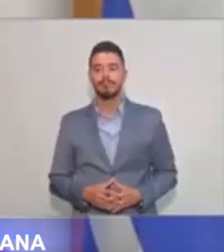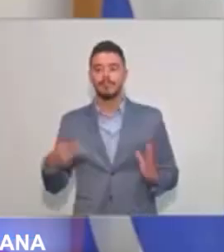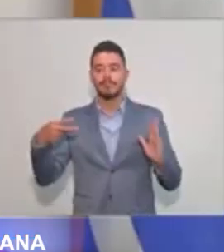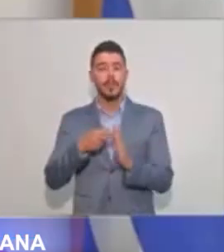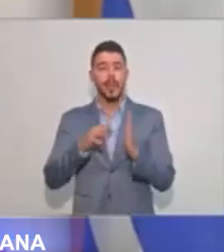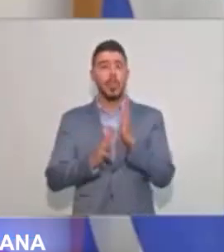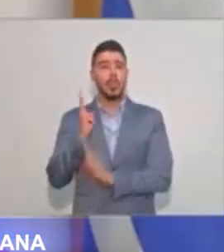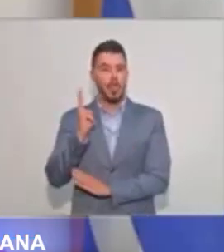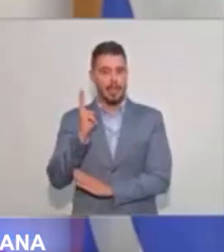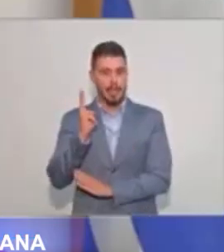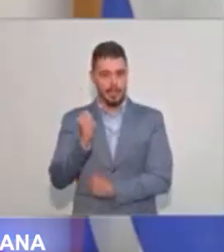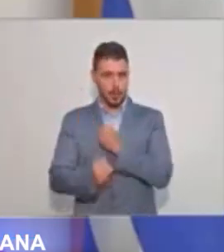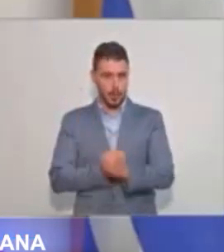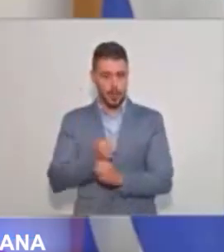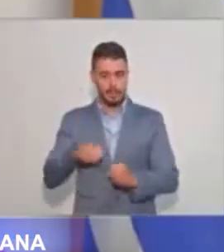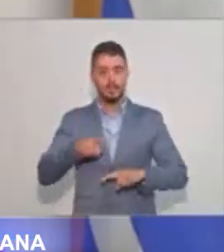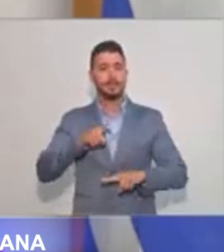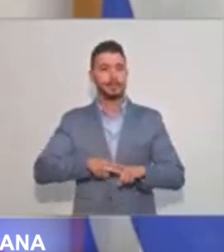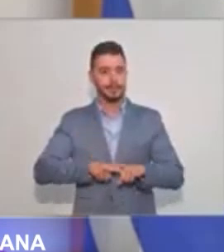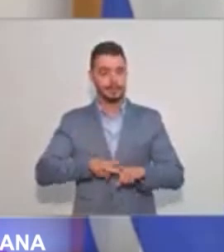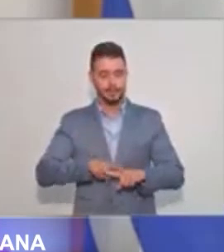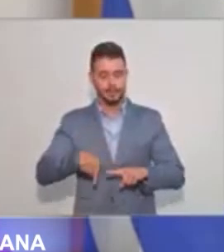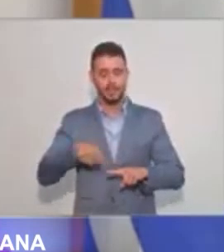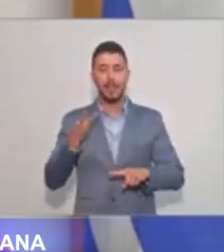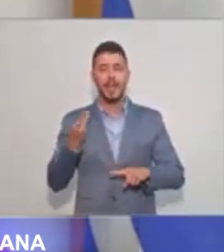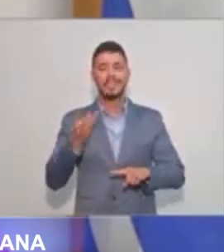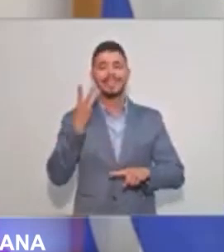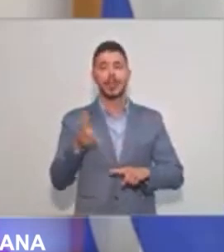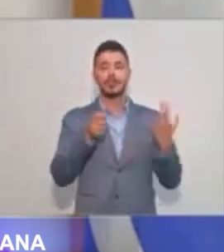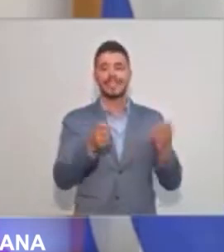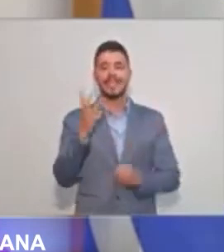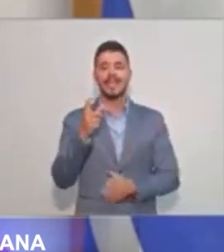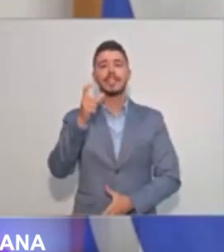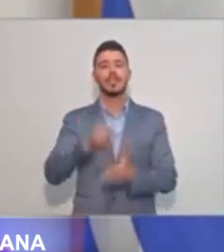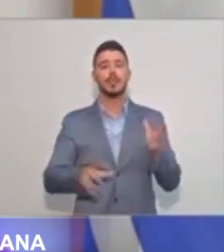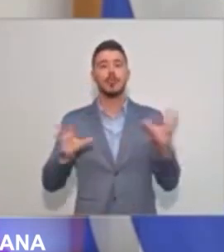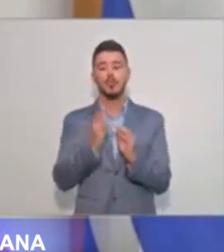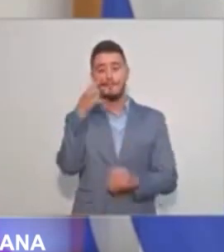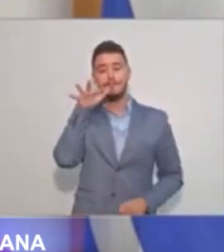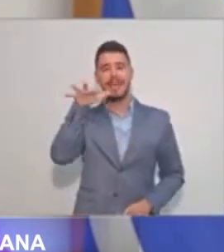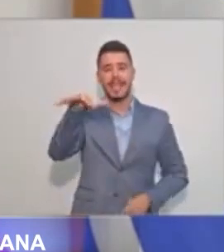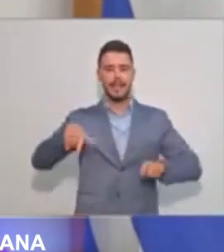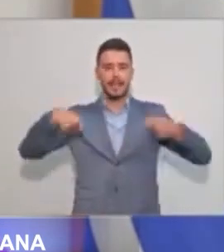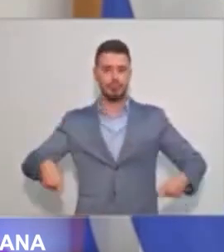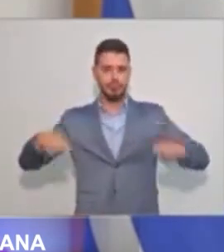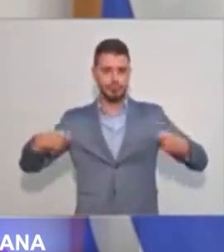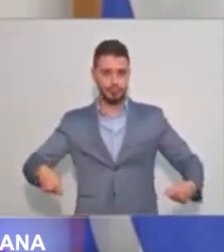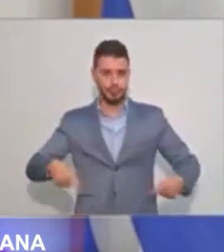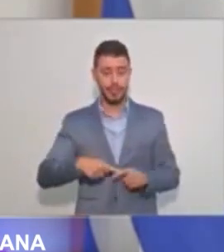διέθετε 343 ξενοδοχεία 5 αστέρων. Φτάσαμε το 2023 να είναι